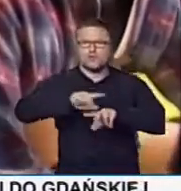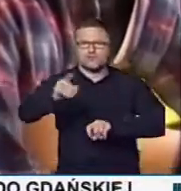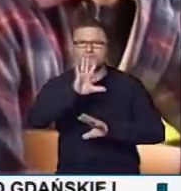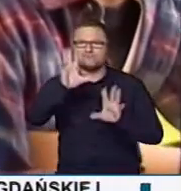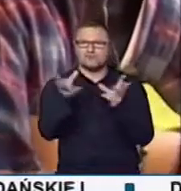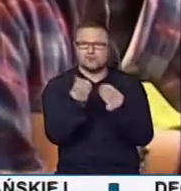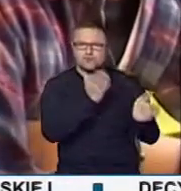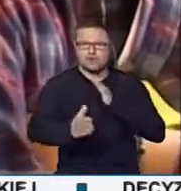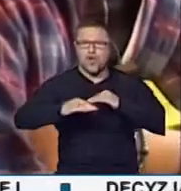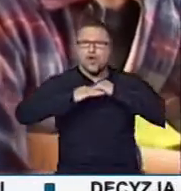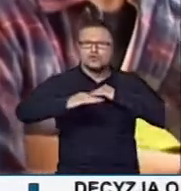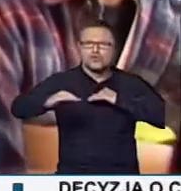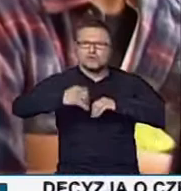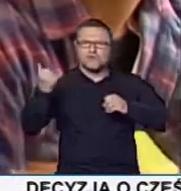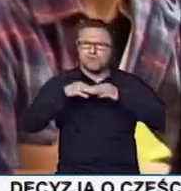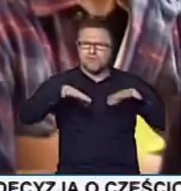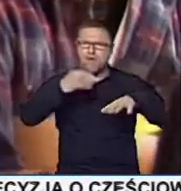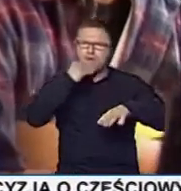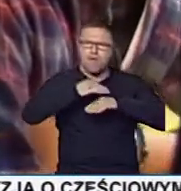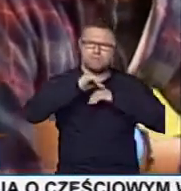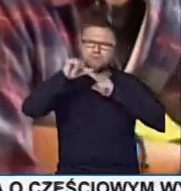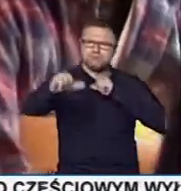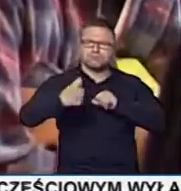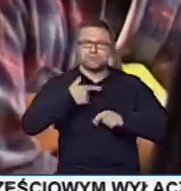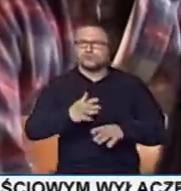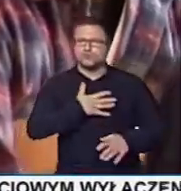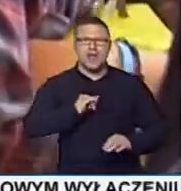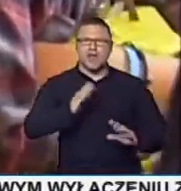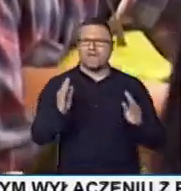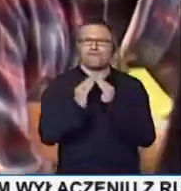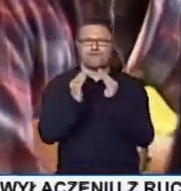przygotowywały. Stoły zawsze były zastawione. Naprawdę czuliśmy się jak w domu.